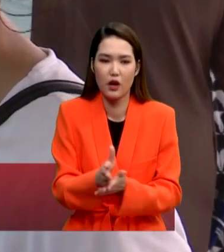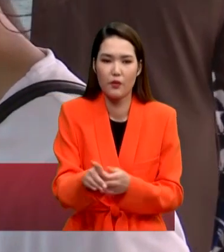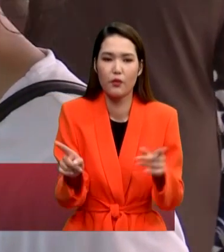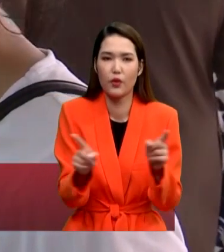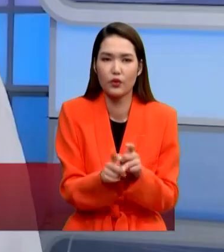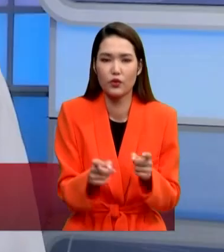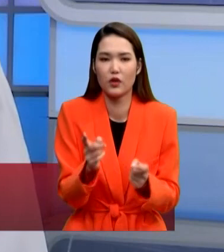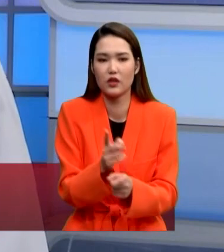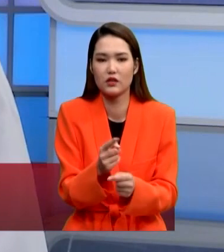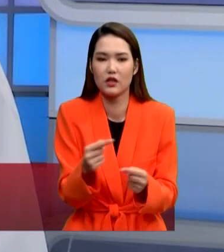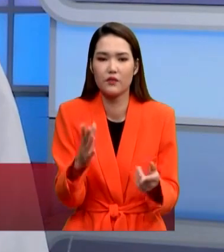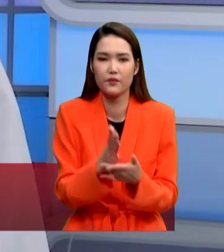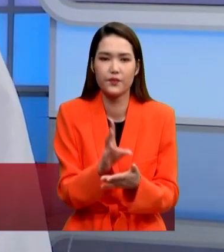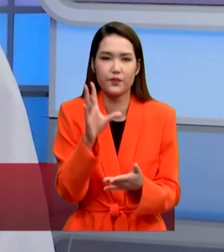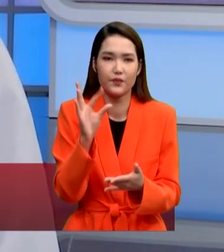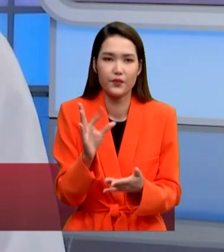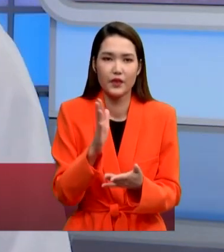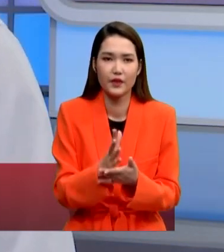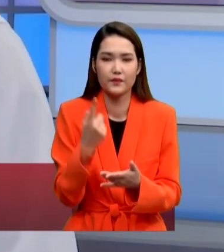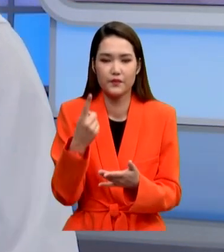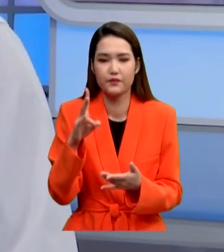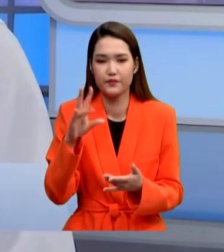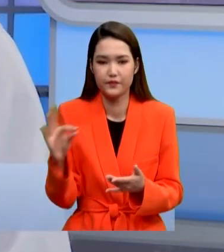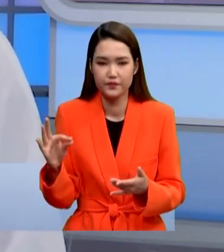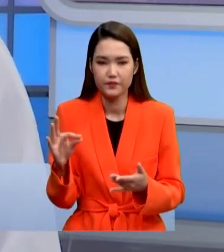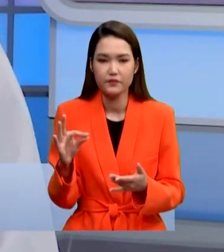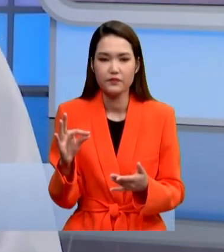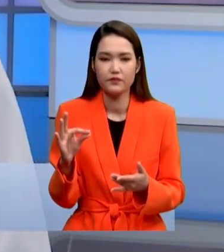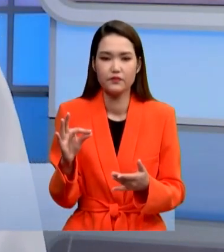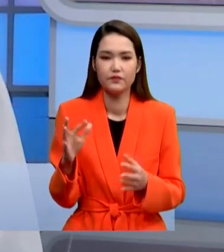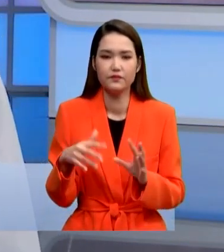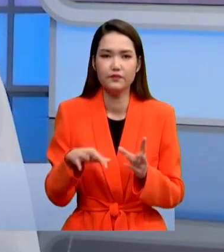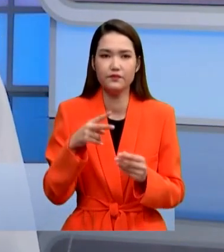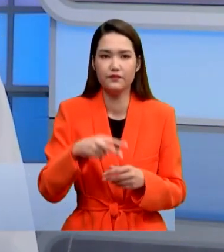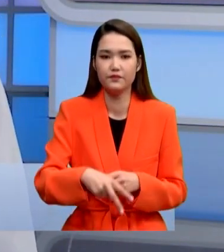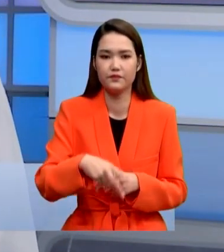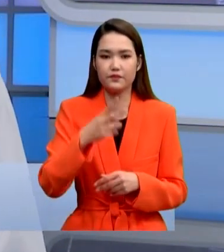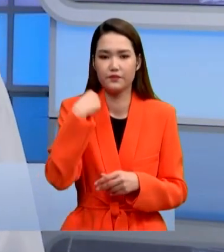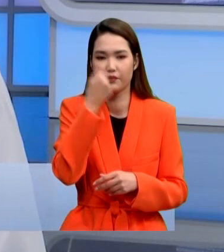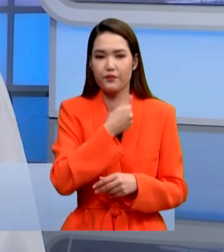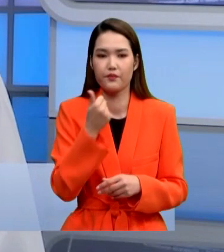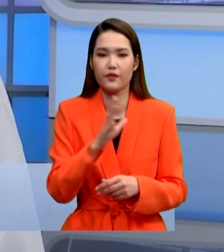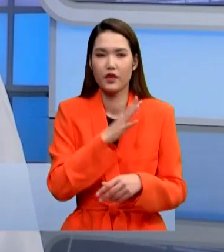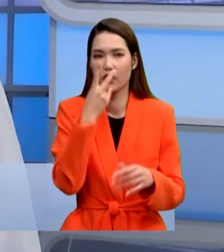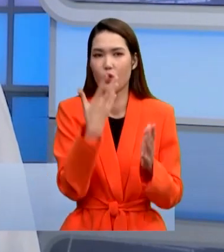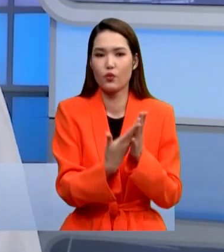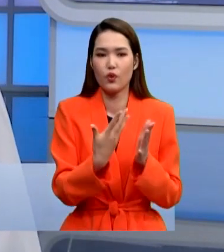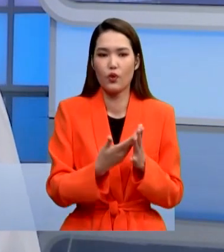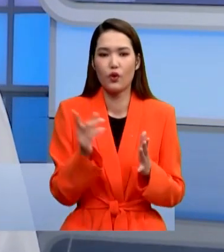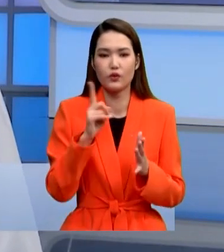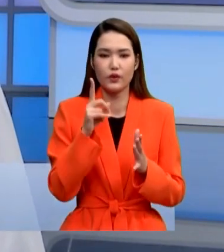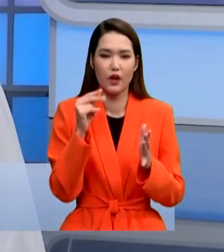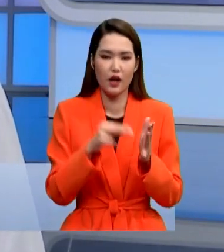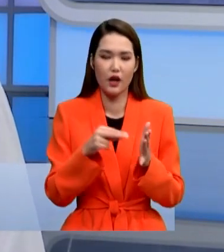весьма ограничен. Но есть одно «но». В приказе 22 года было указано, что пациенты